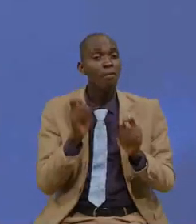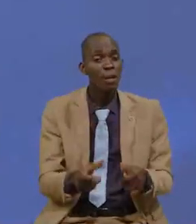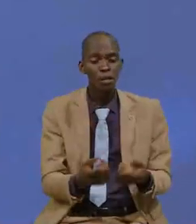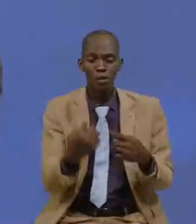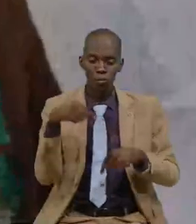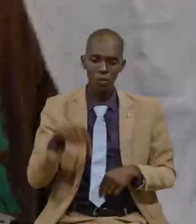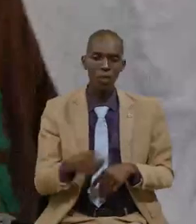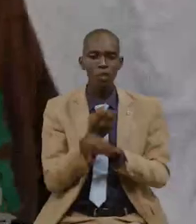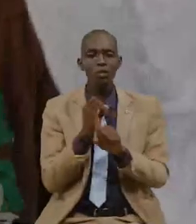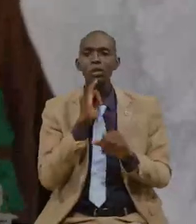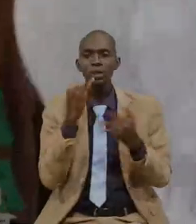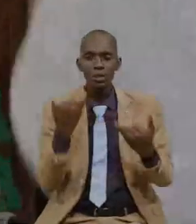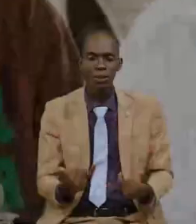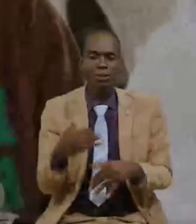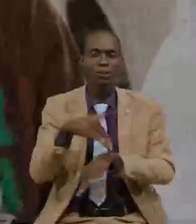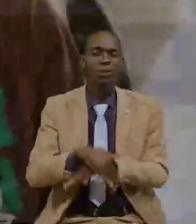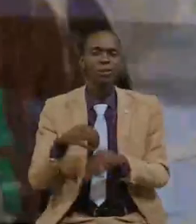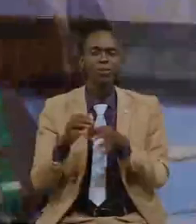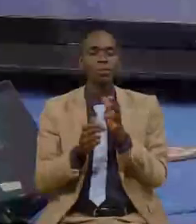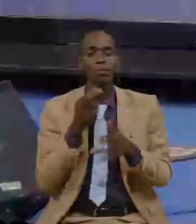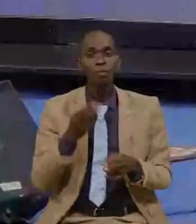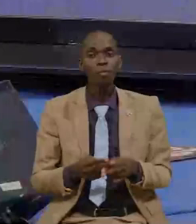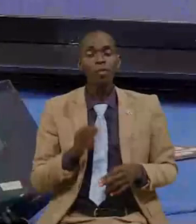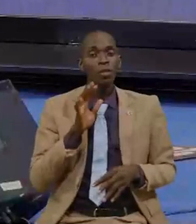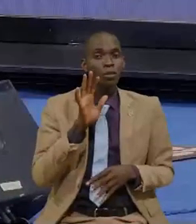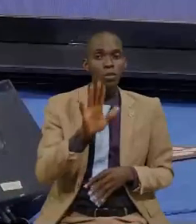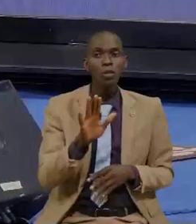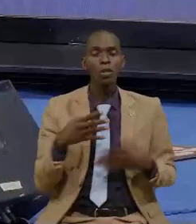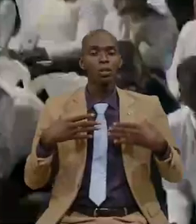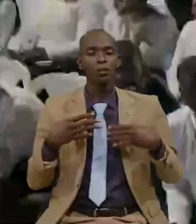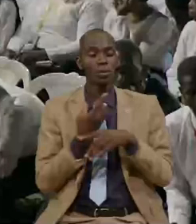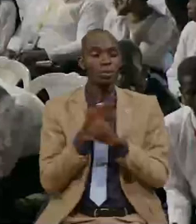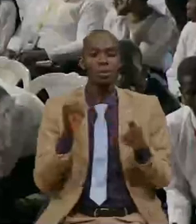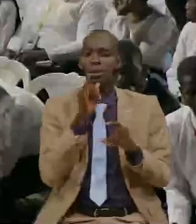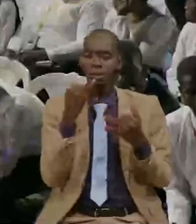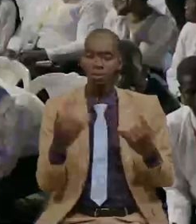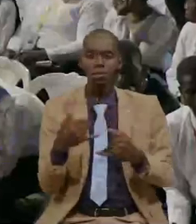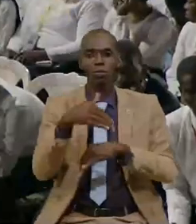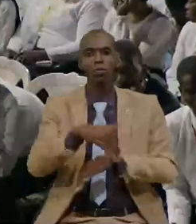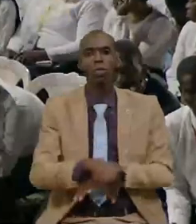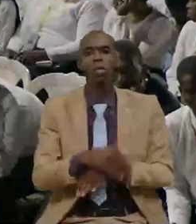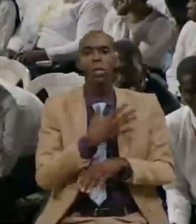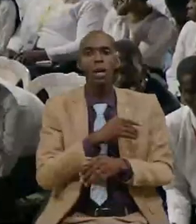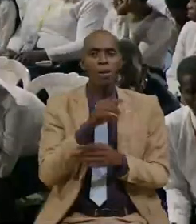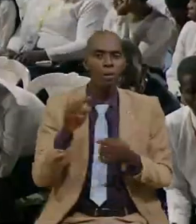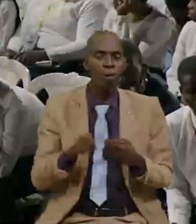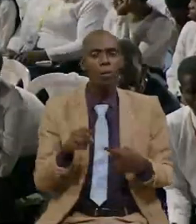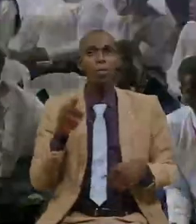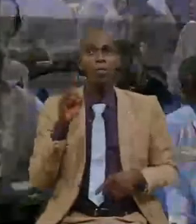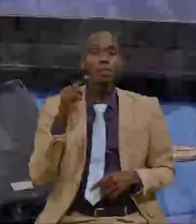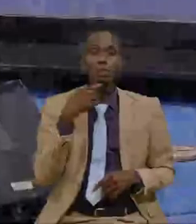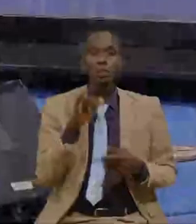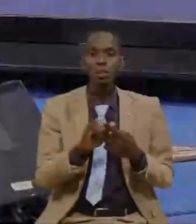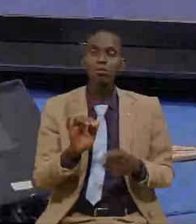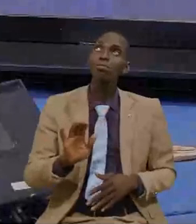il crie, à toi de descendre, ton salut est venu ce jour. À toi, ta rédemption est venue ce jour.